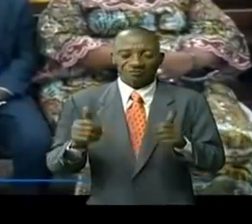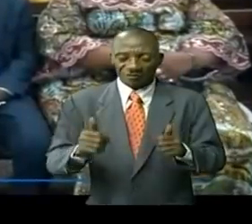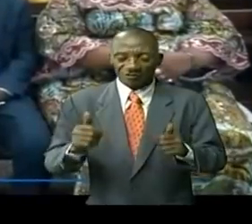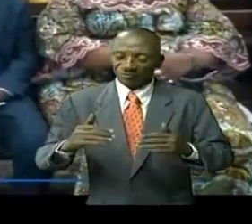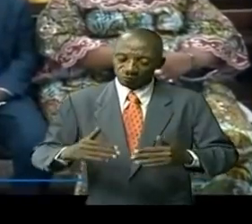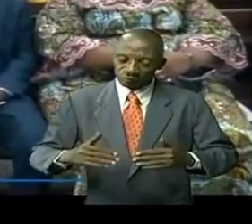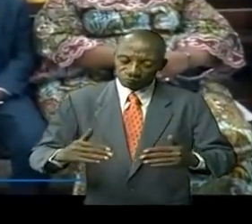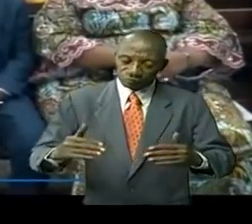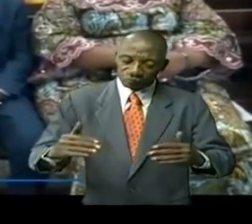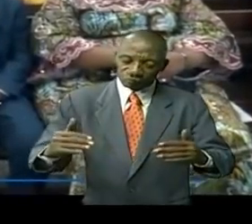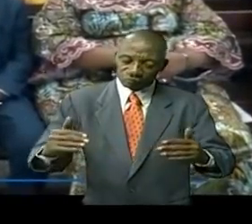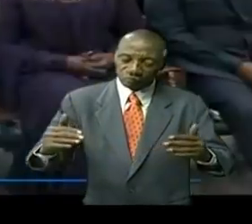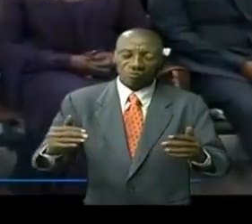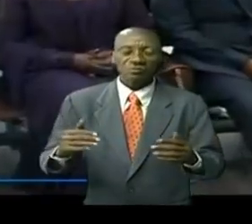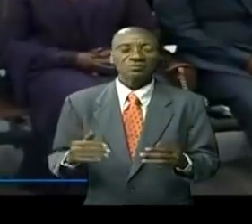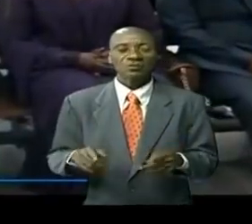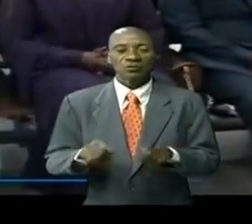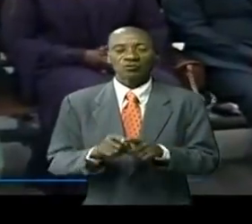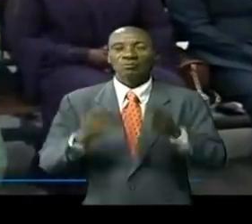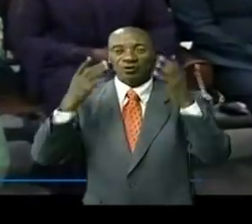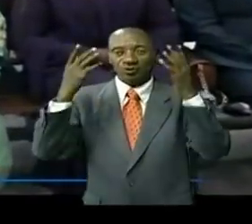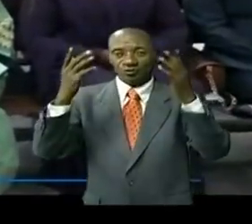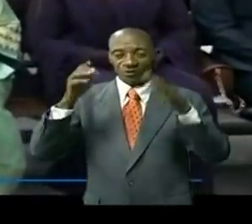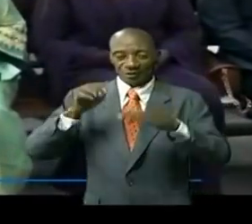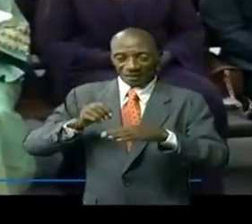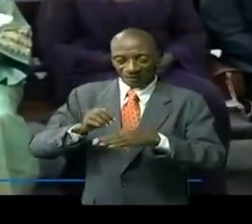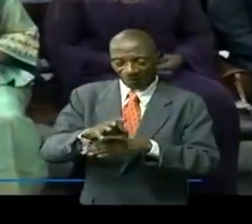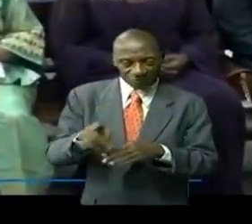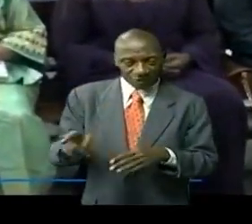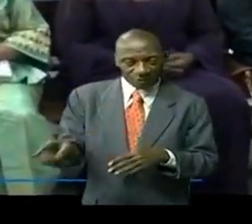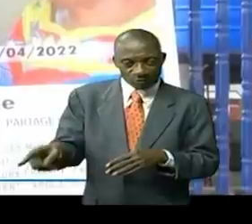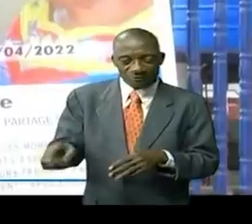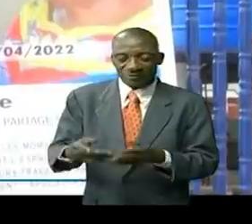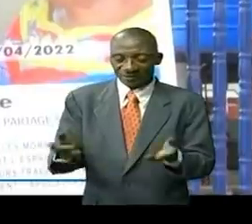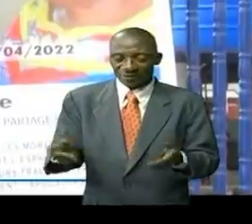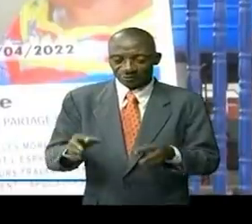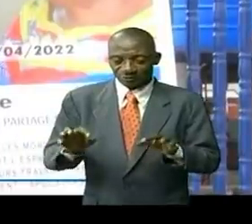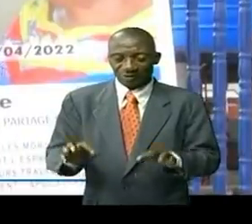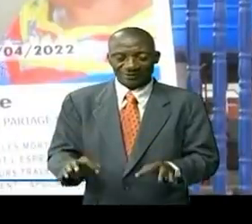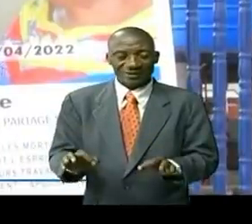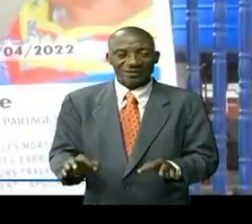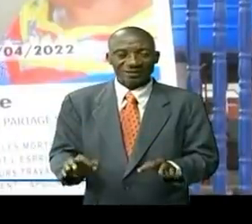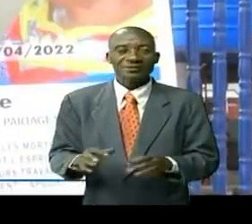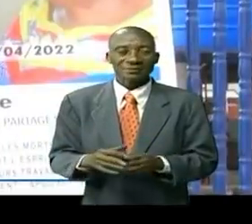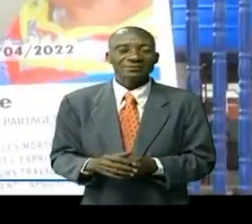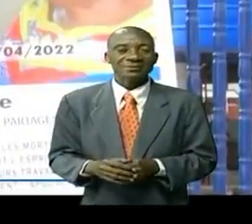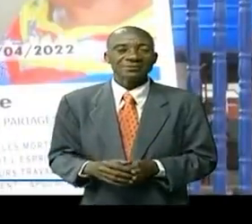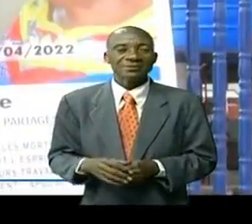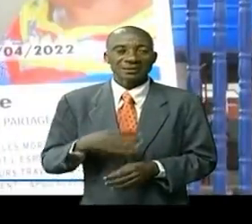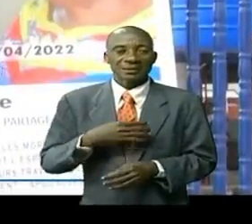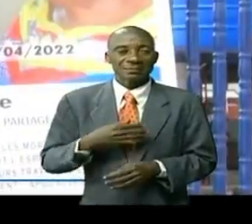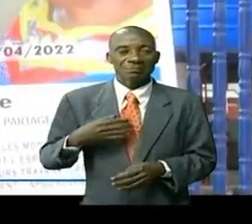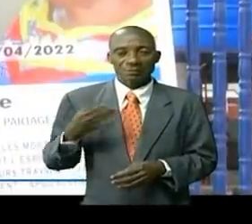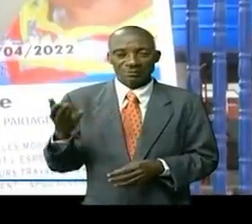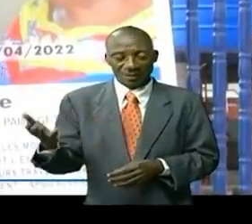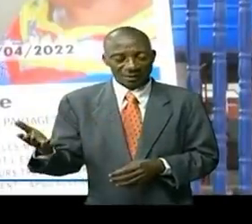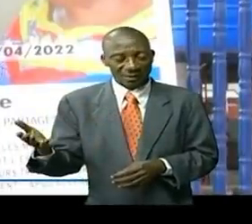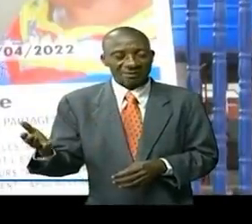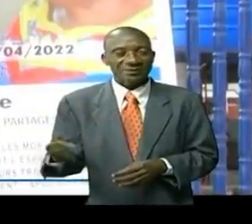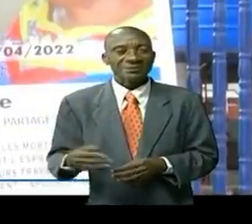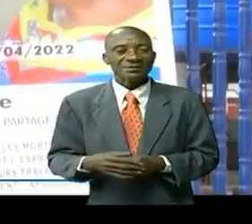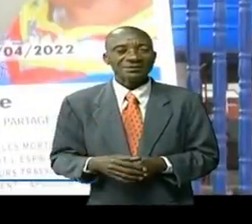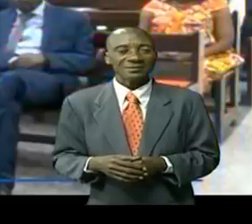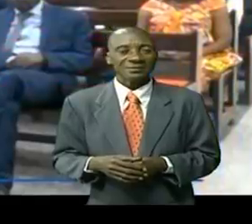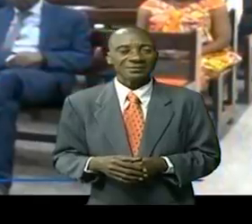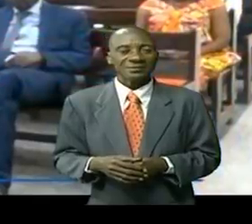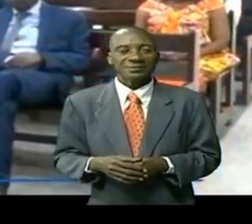Créateur l'avait envoyé sur la terre et être rassasié de ses jours que la servante du Seigneur, Esther Matchibori, a été